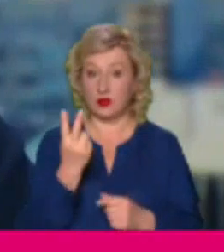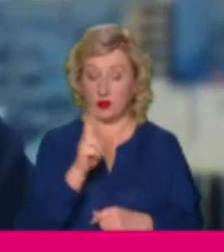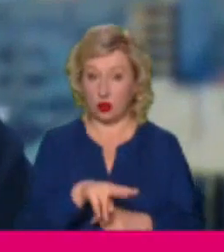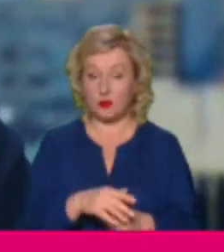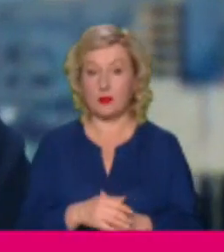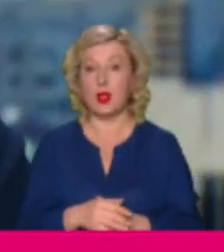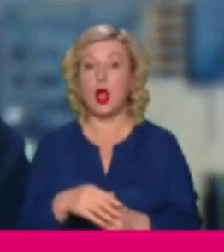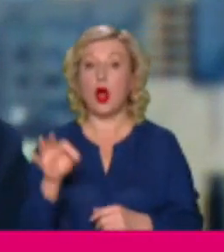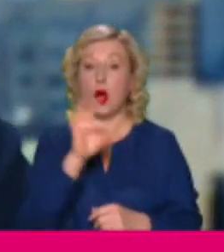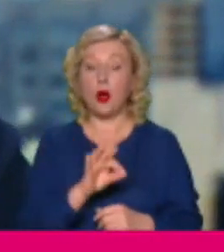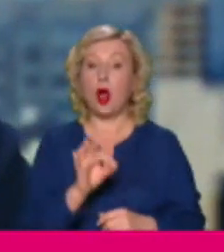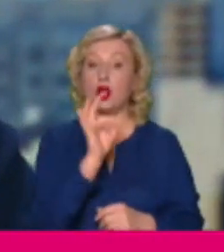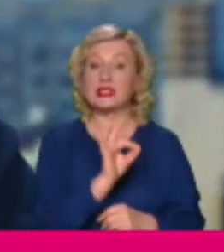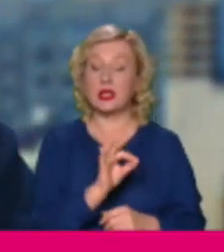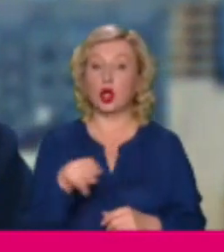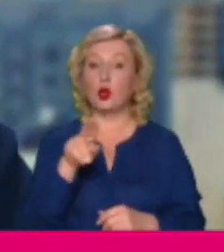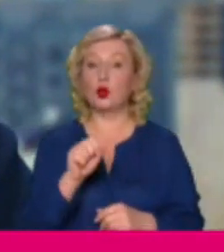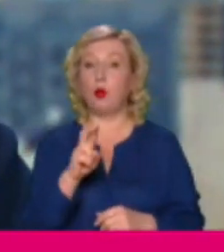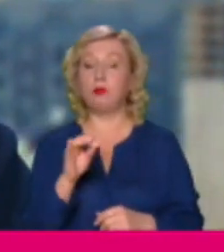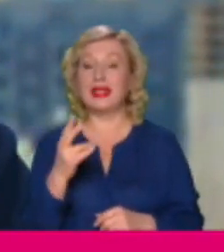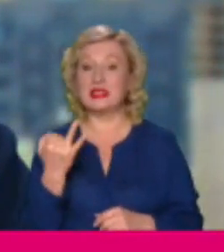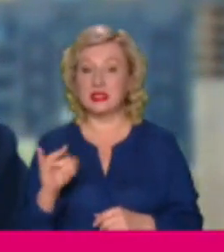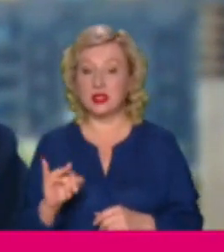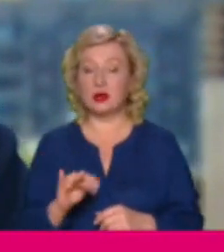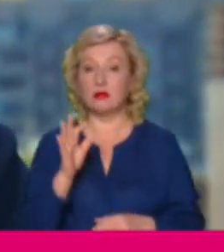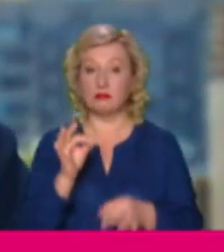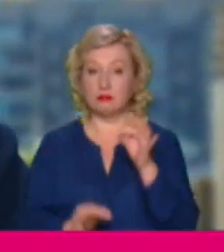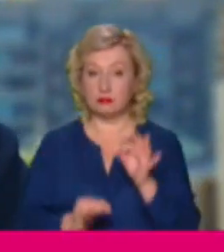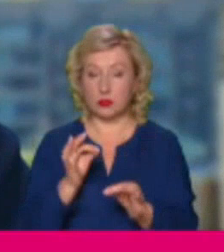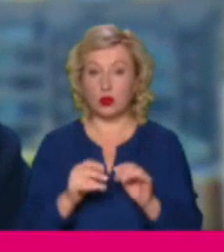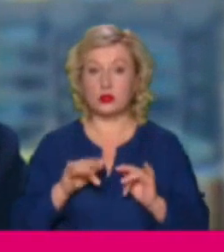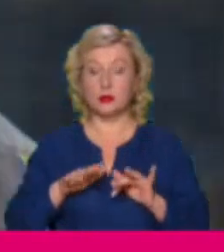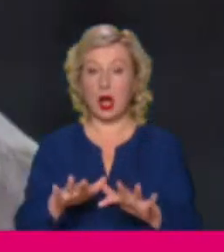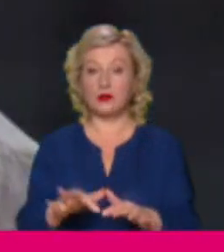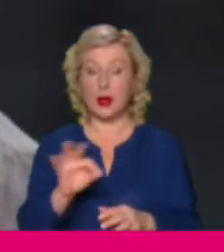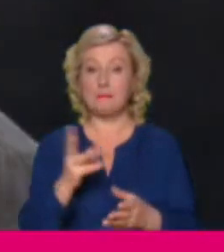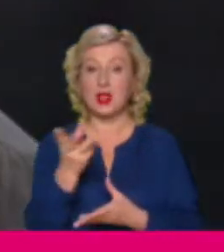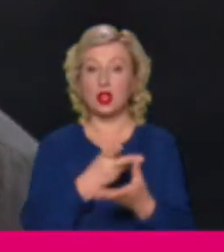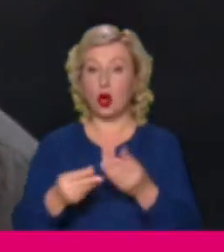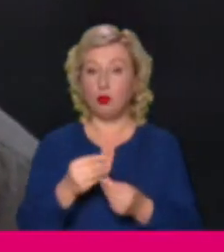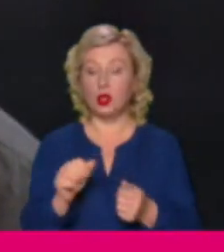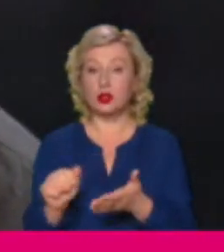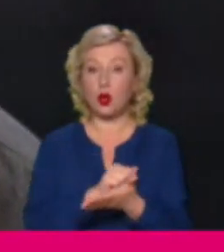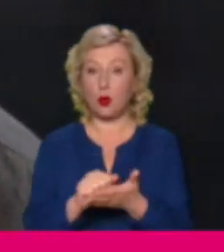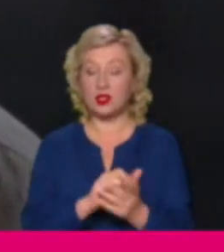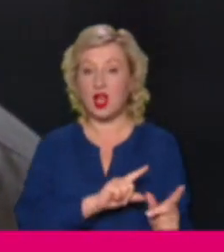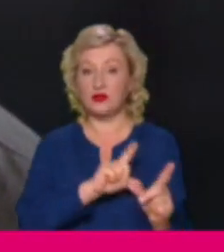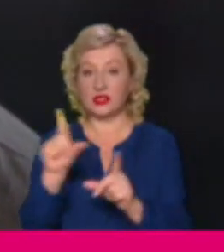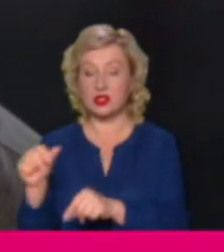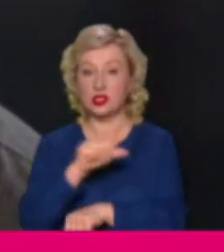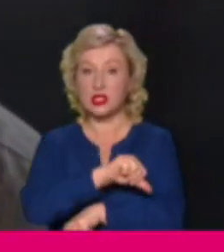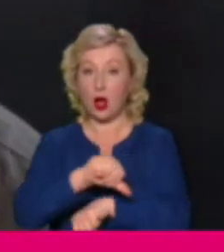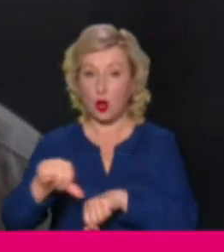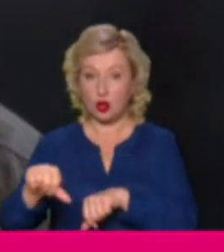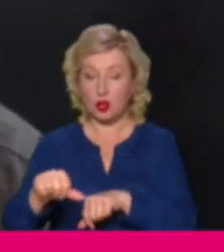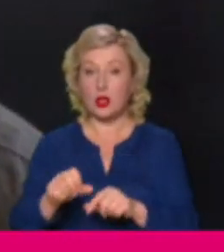Тепер про Дубінського Олександра. Постане він перед судом у справі про підроблення документів для виїзду за кордон.